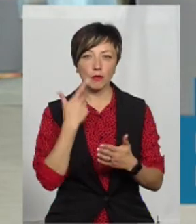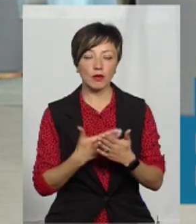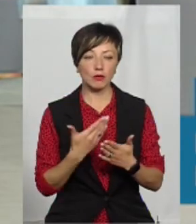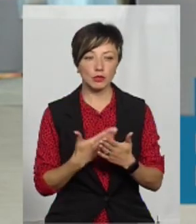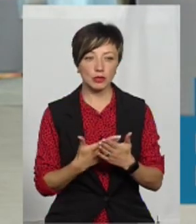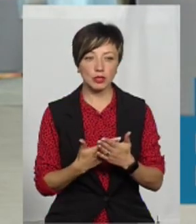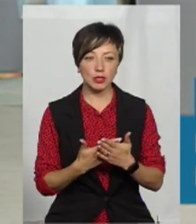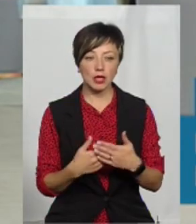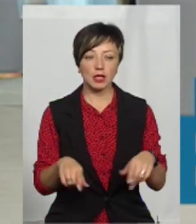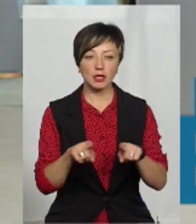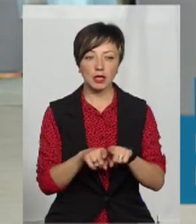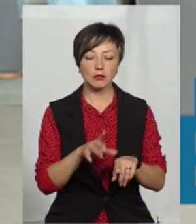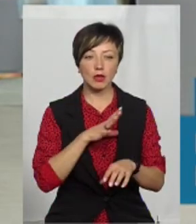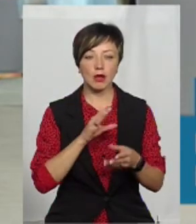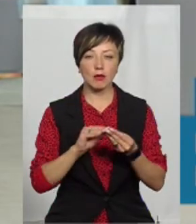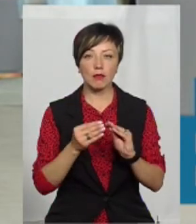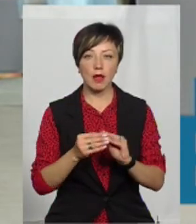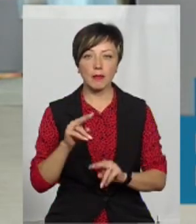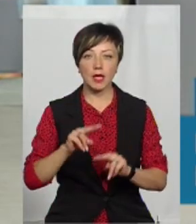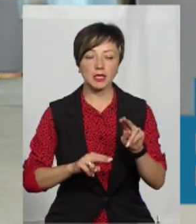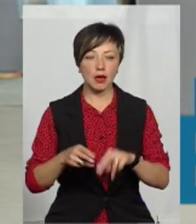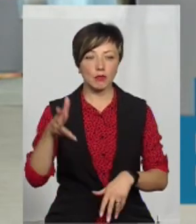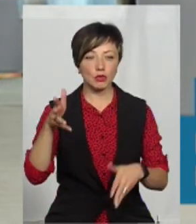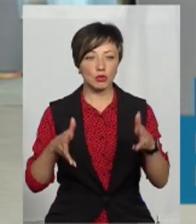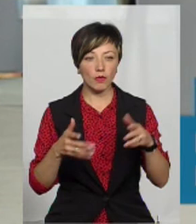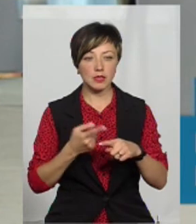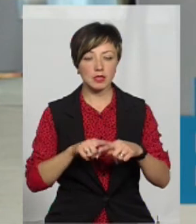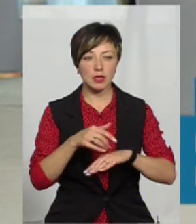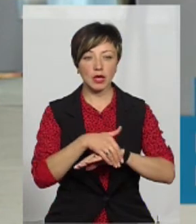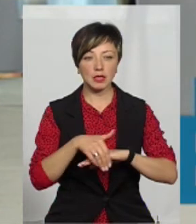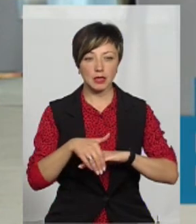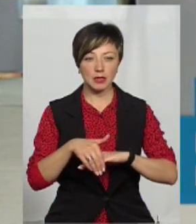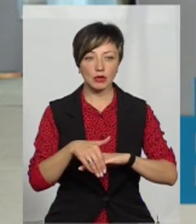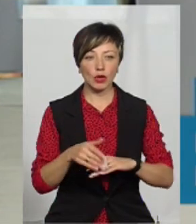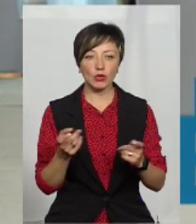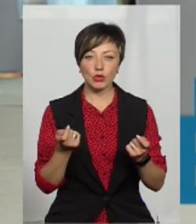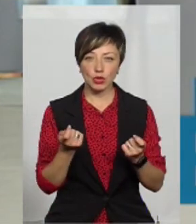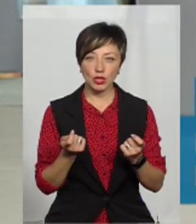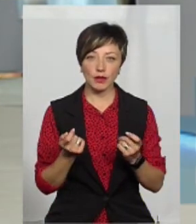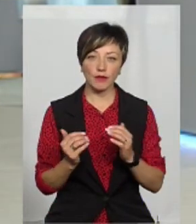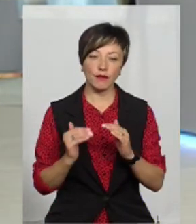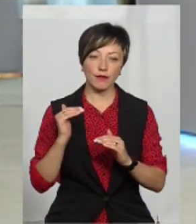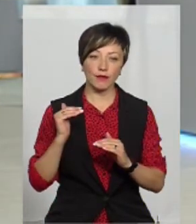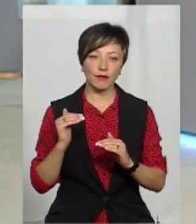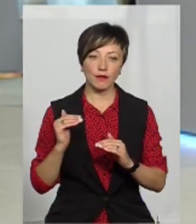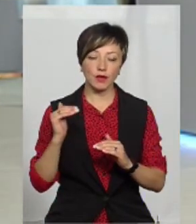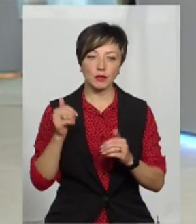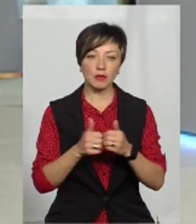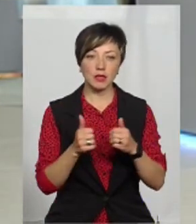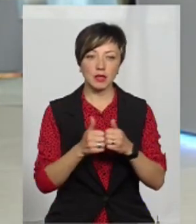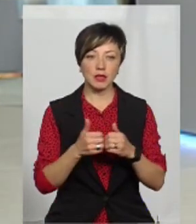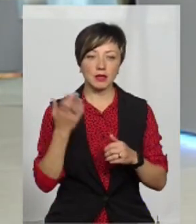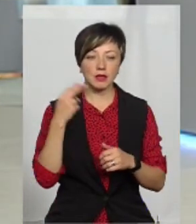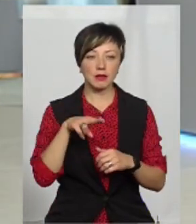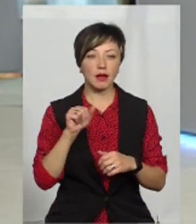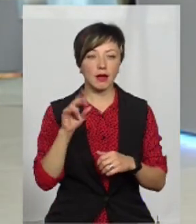але там теж була проблемна забудова за цією адресою. Це трошки вище, напроти колишньої Дани.